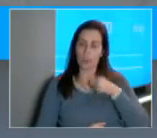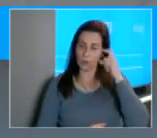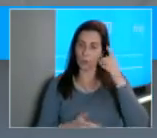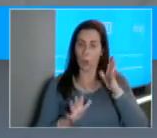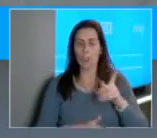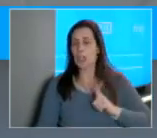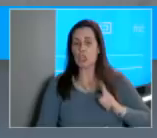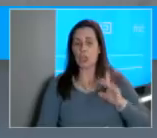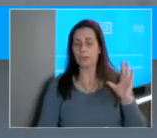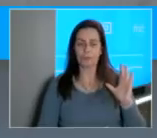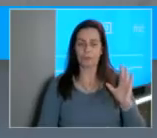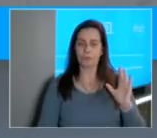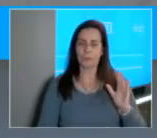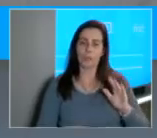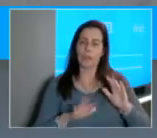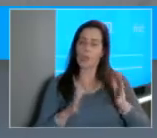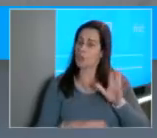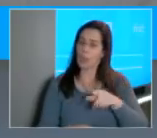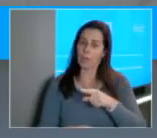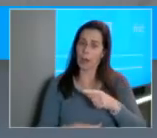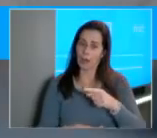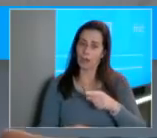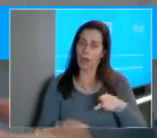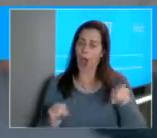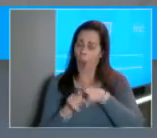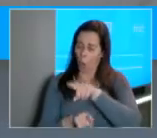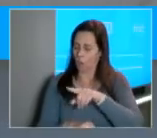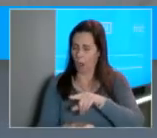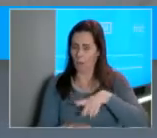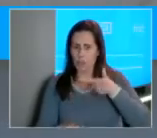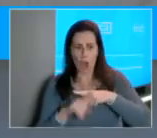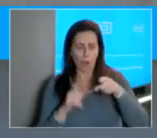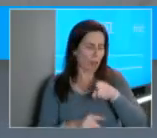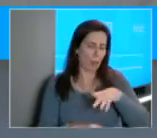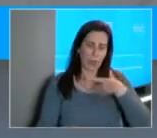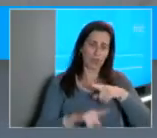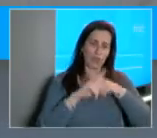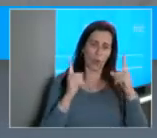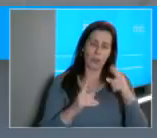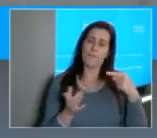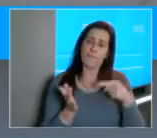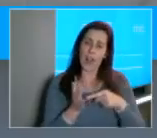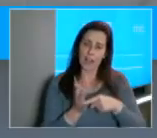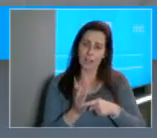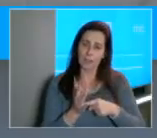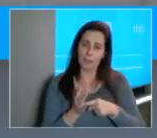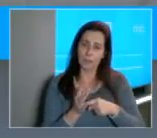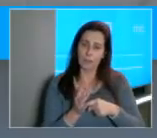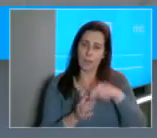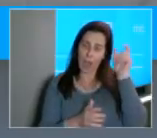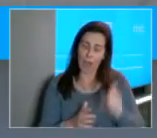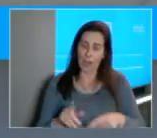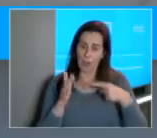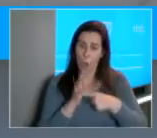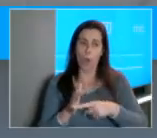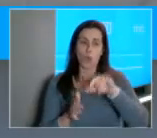מאוד אינדיבידואלי, באופן שבו גם אתה תיארת איזה אחותך חווה איזה אחרת, אתה חווה איזה אחרת, ולכן בטח אדם כמו